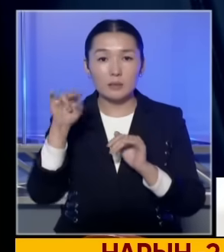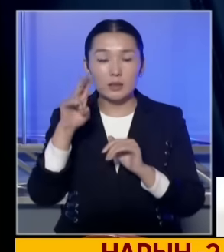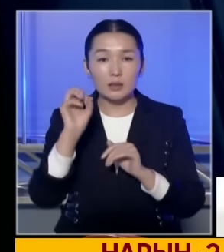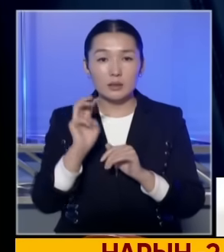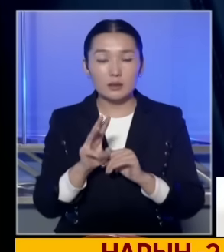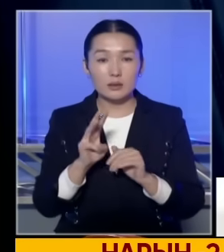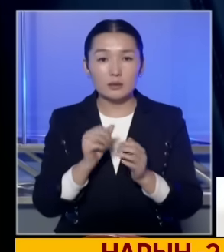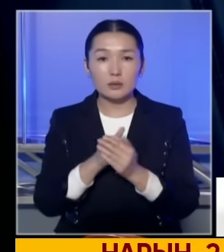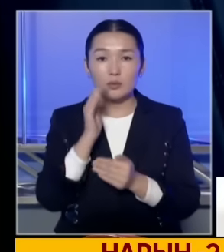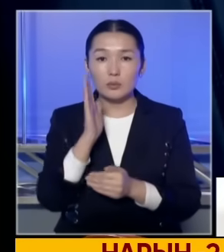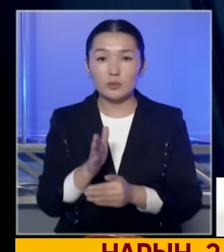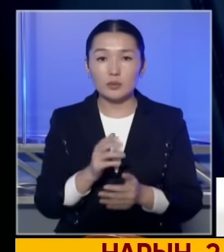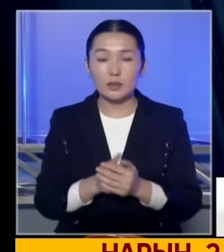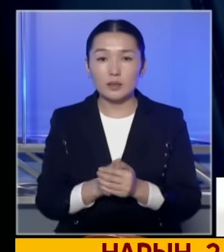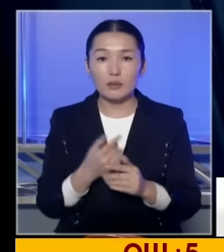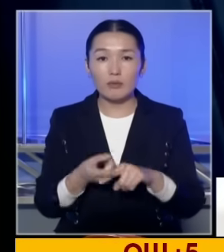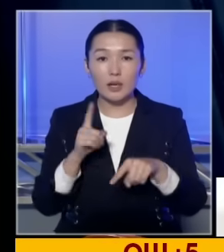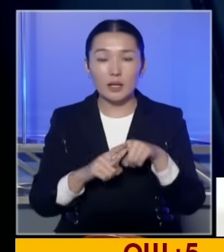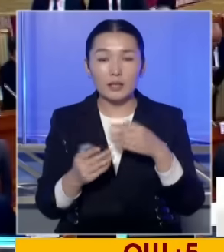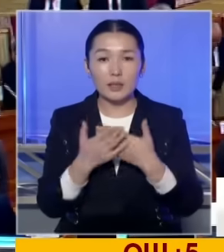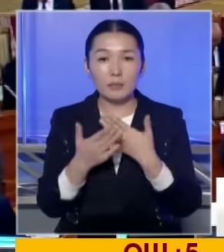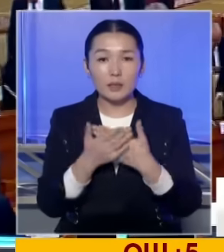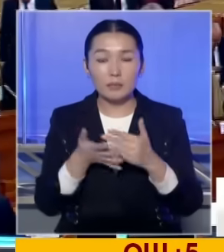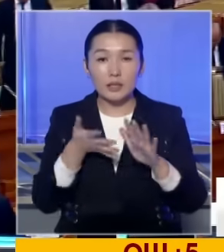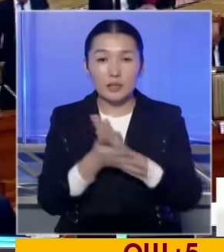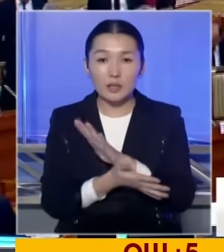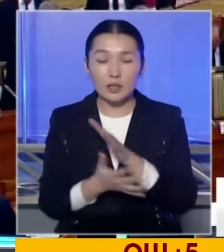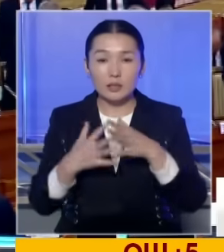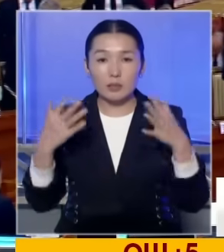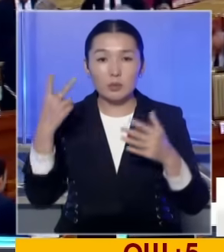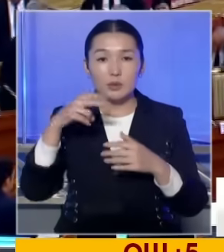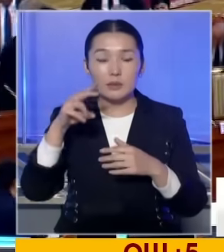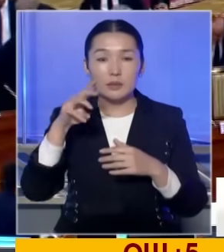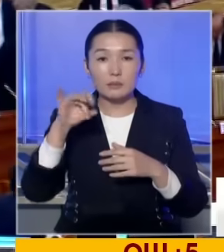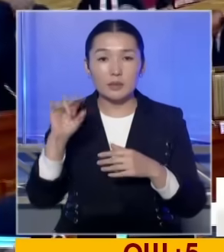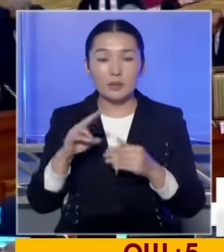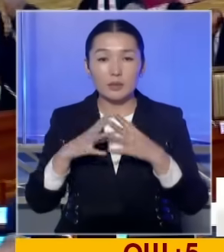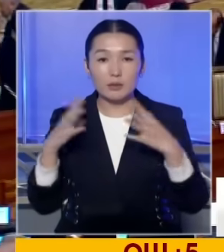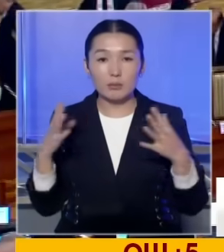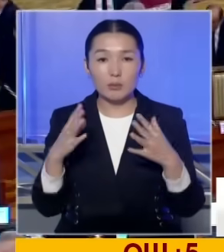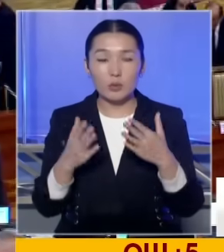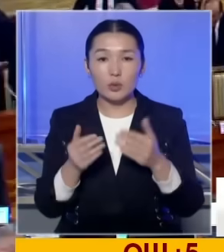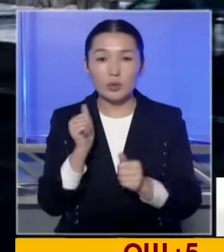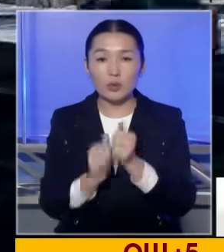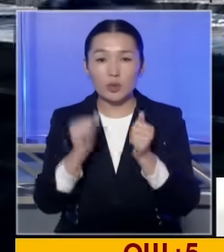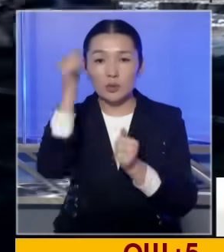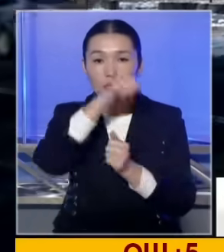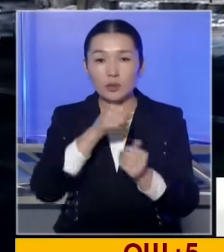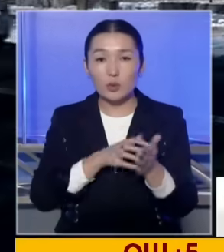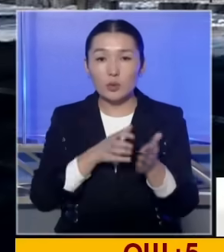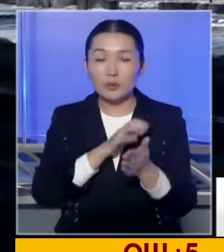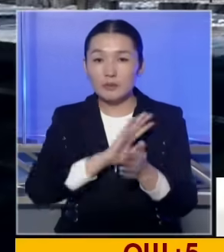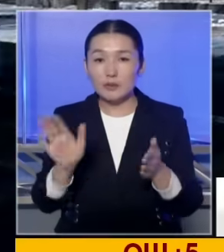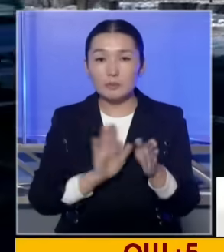437 миллион сом деп бекитилди. Бул болжолдонуп жаткан чыгышыдан дээрлик 20 миллиард сомго көп. Жыл сайын кайталанып келген дефицит эмес,